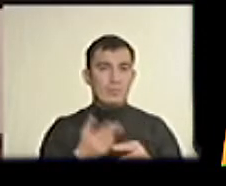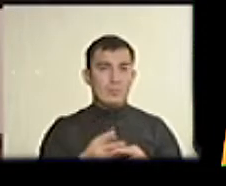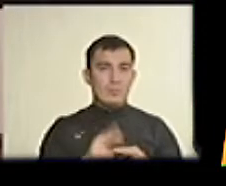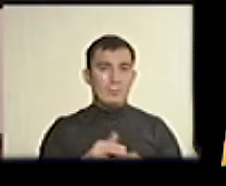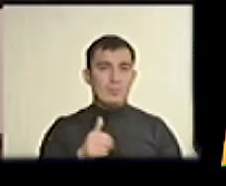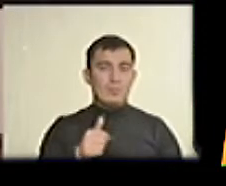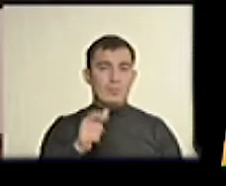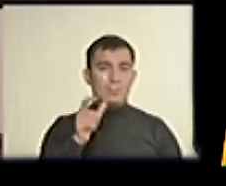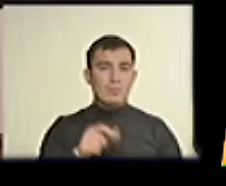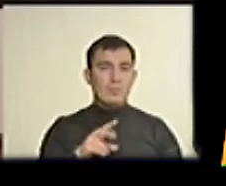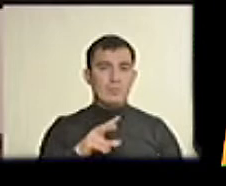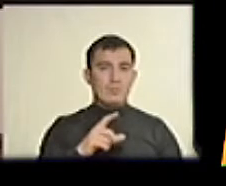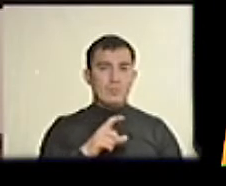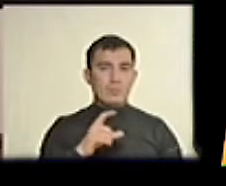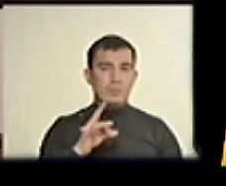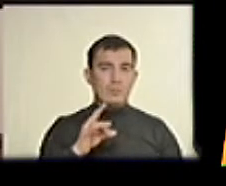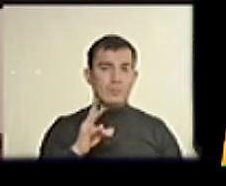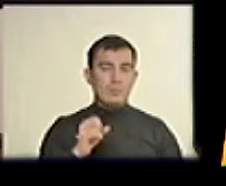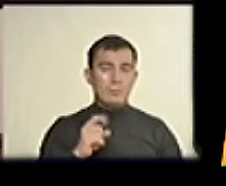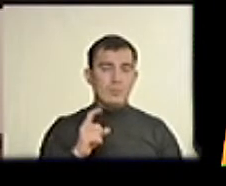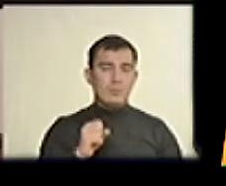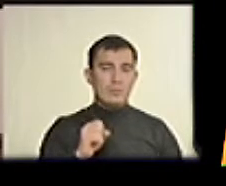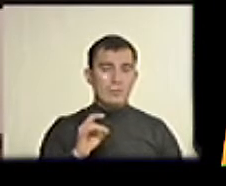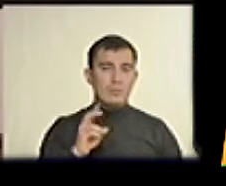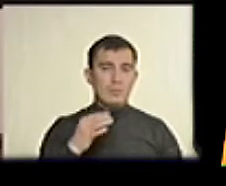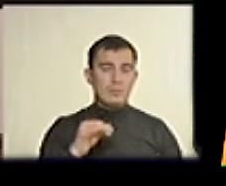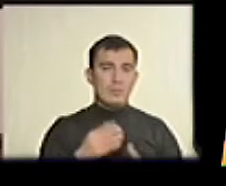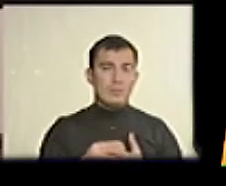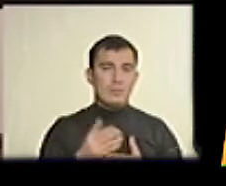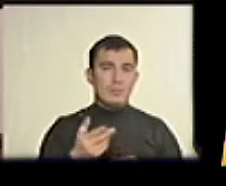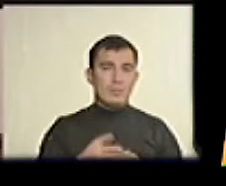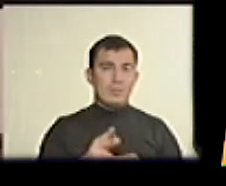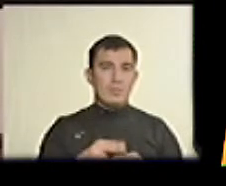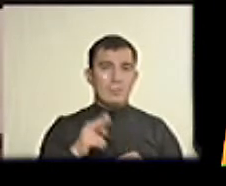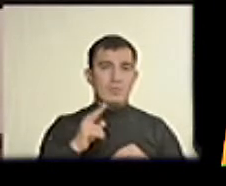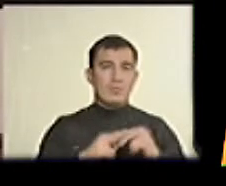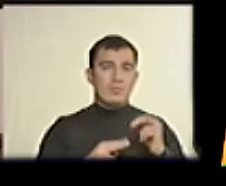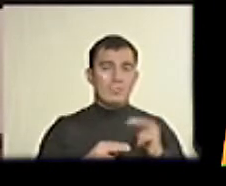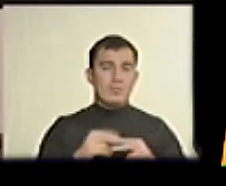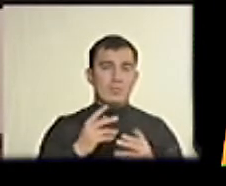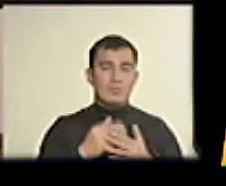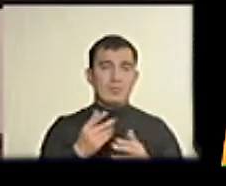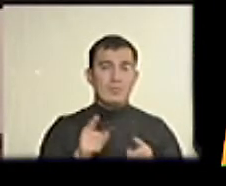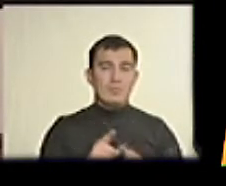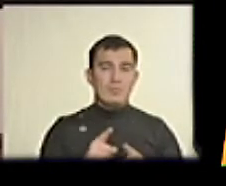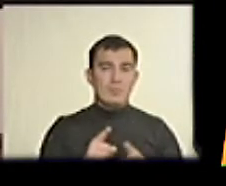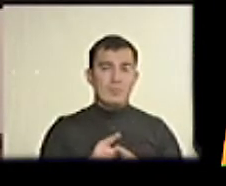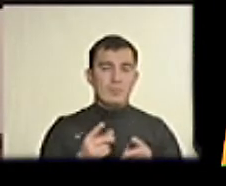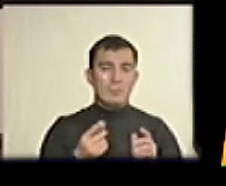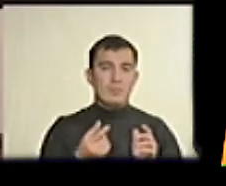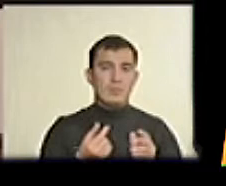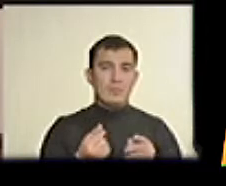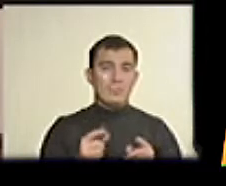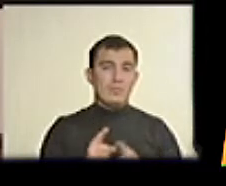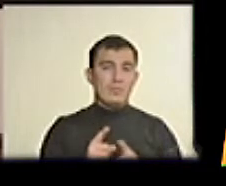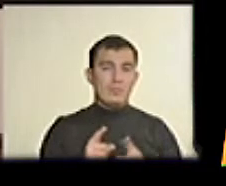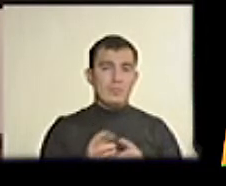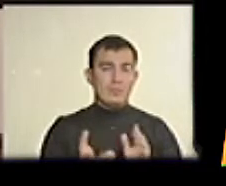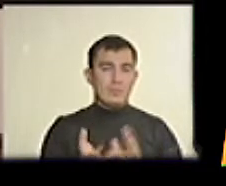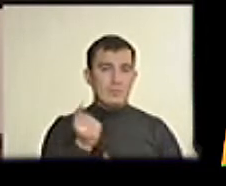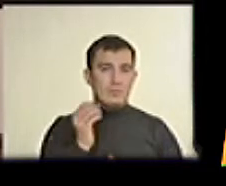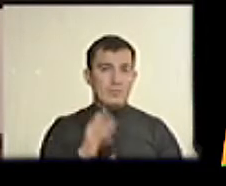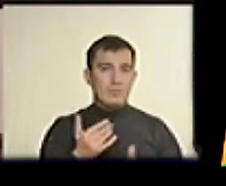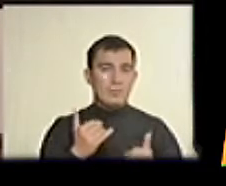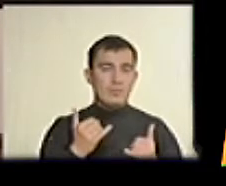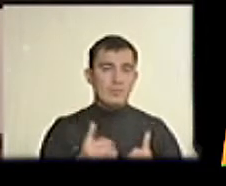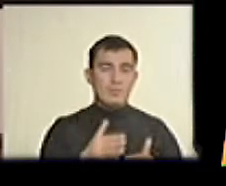bo'lgan Ernazarbiy hatto Yekaterina 2dan o'sha madrasa qurish uchun mablag' ham oladi. Va bu mablag'iga